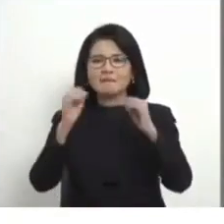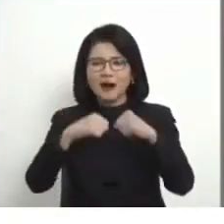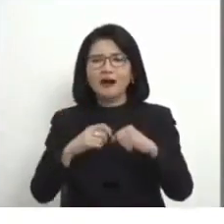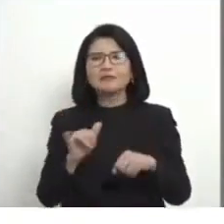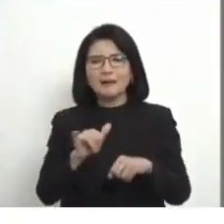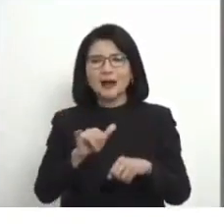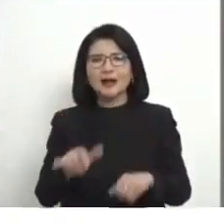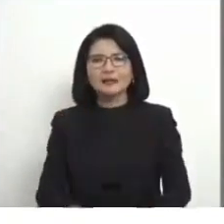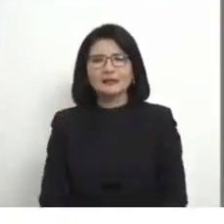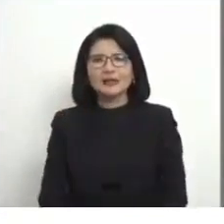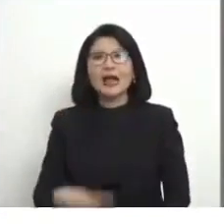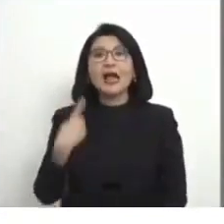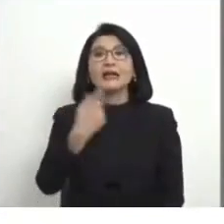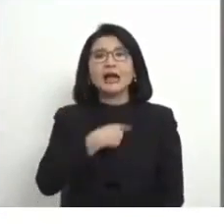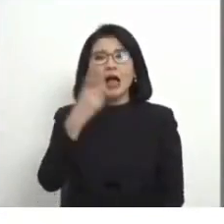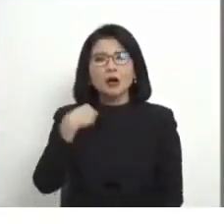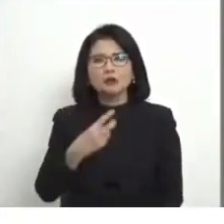Ini Danang